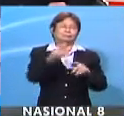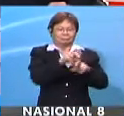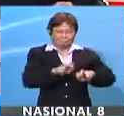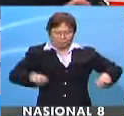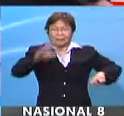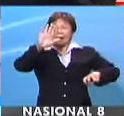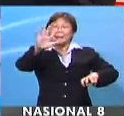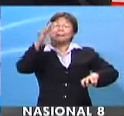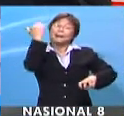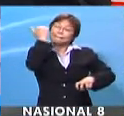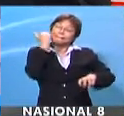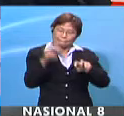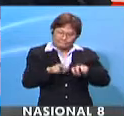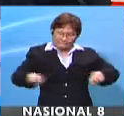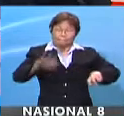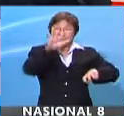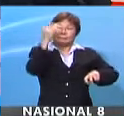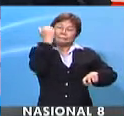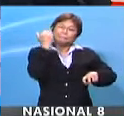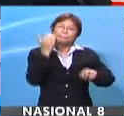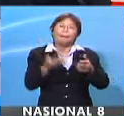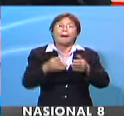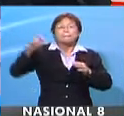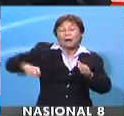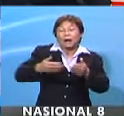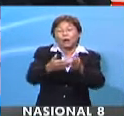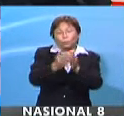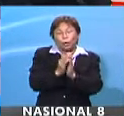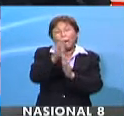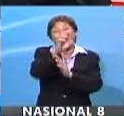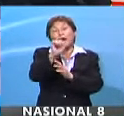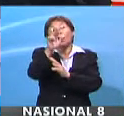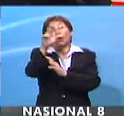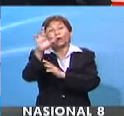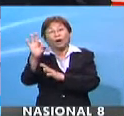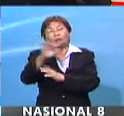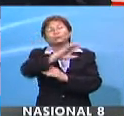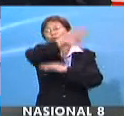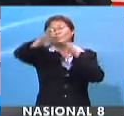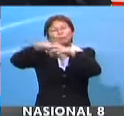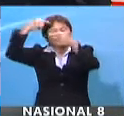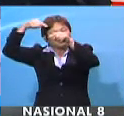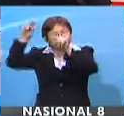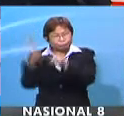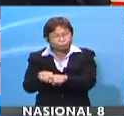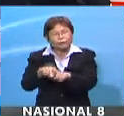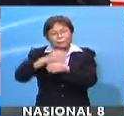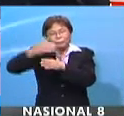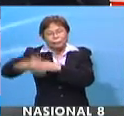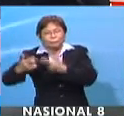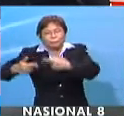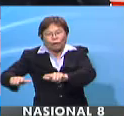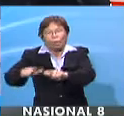Mahkamah persekutuan yang dipengerusikan presiden mahkamah rayuan Tan Sri Mat raus Sharif sebulat suara membuat keputusan itu selepas